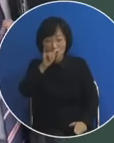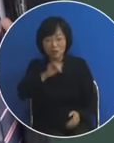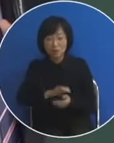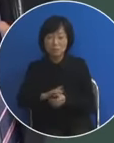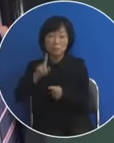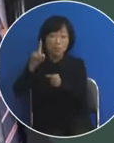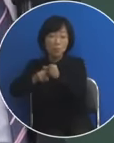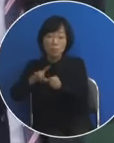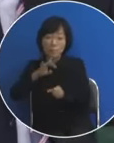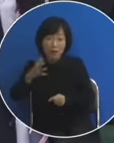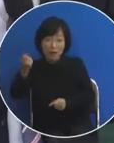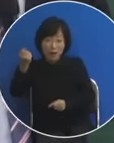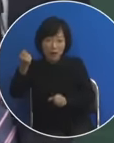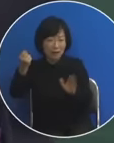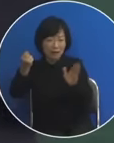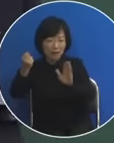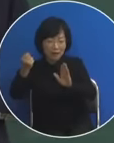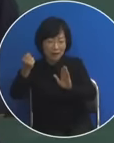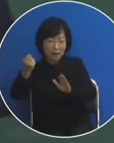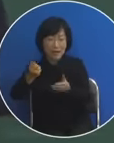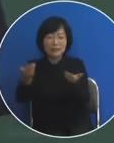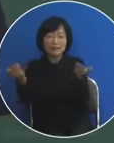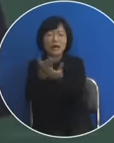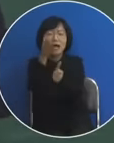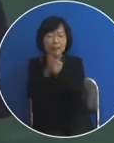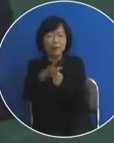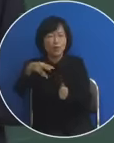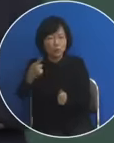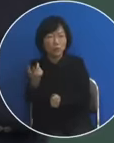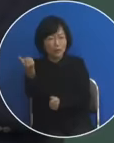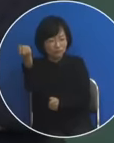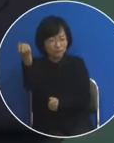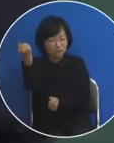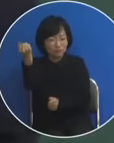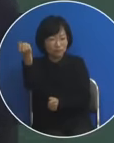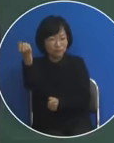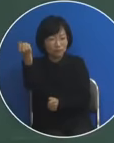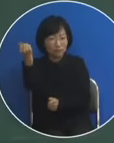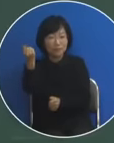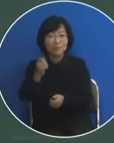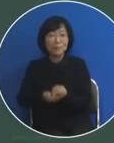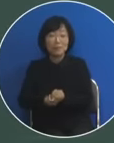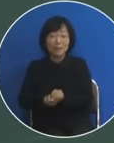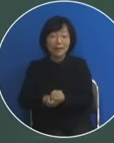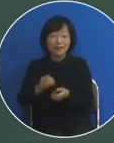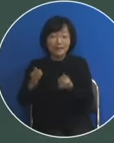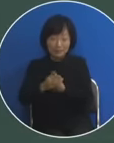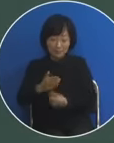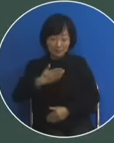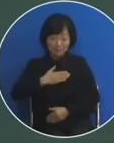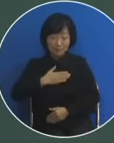사명이 있습니다. It's not just an absolute goal. We have a mission. 그래서 여러분에게 주신